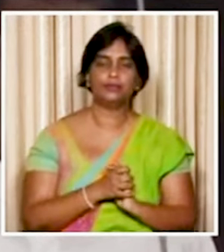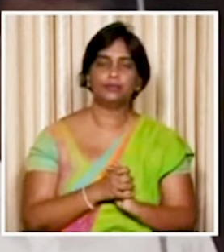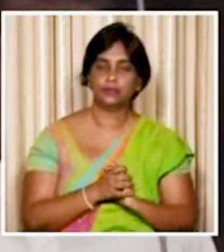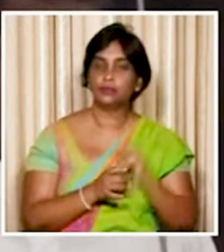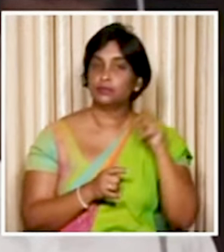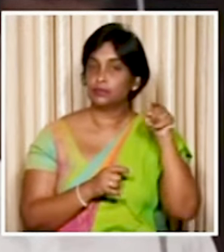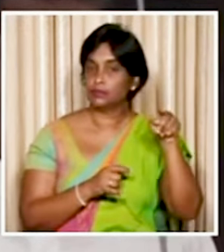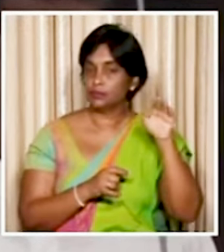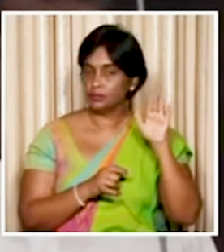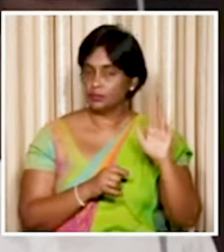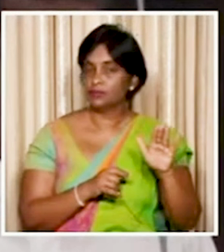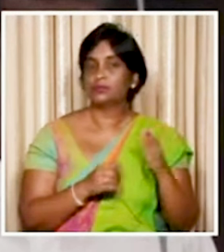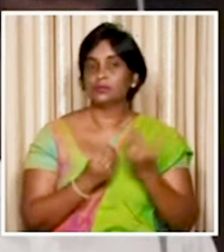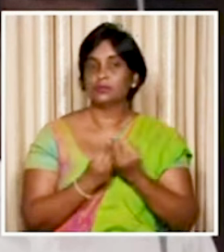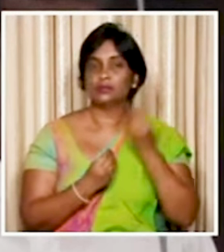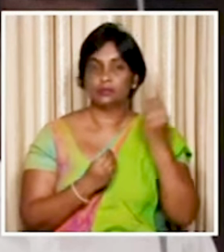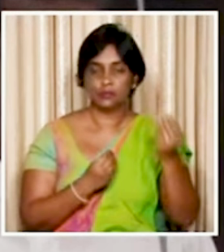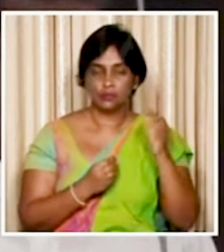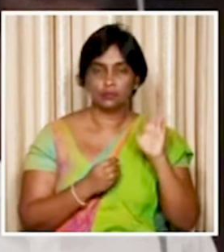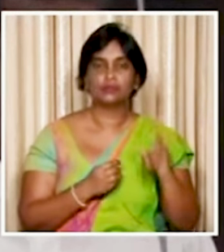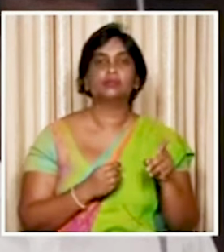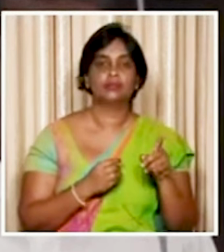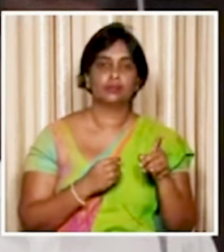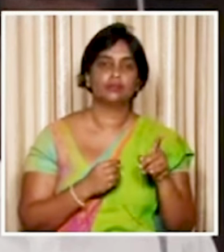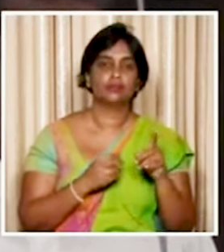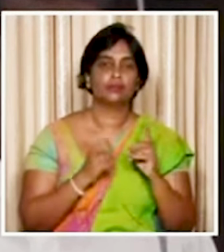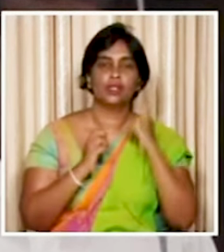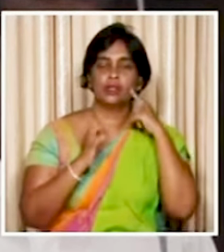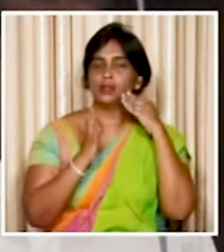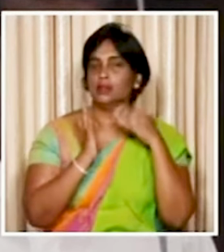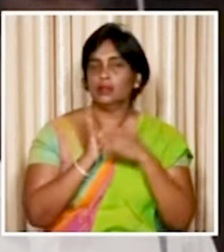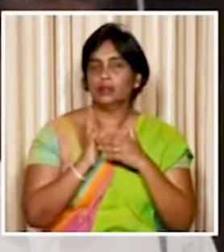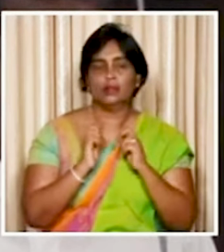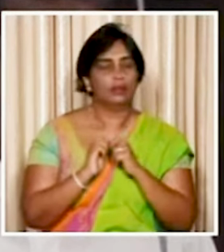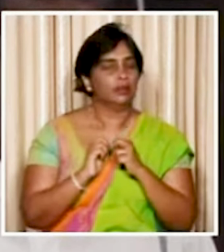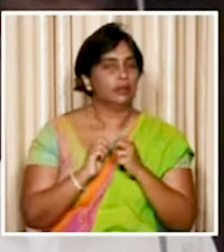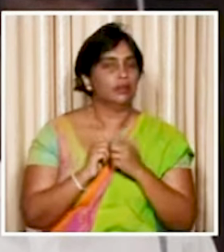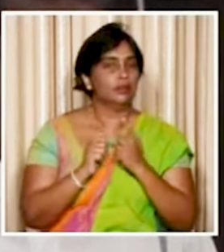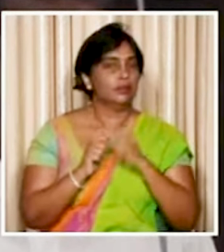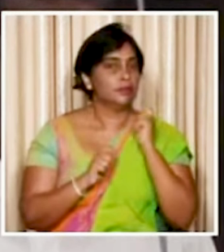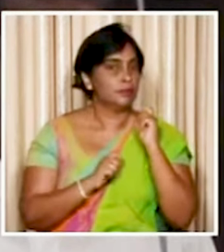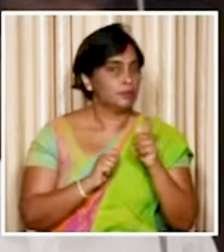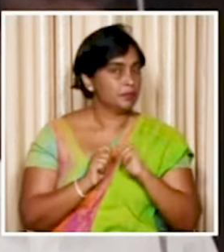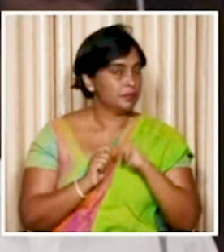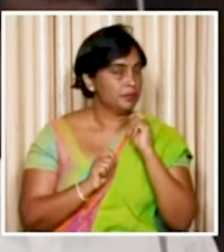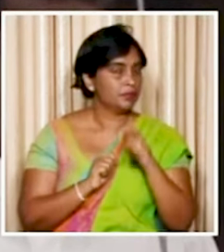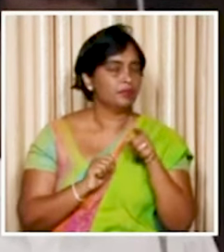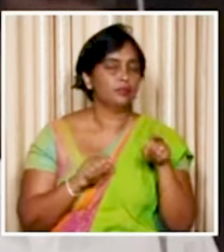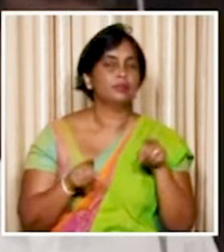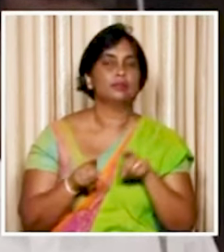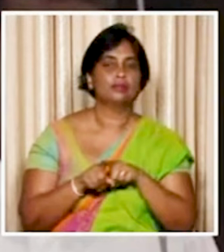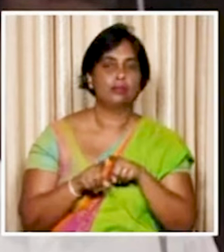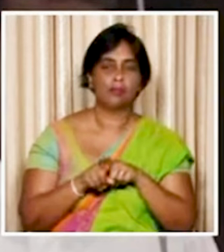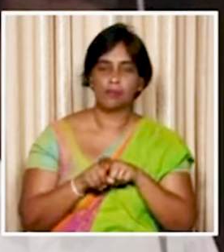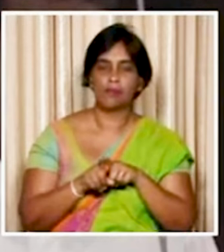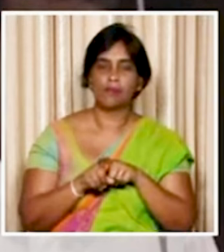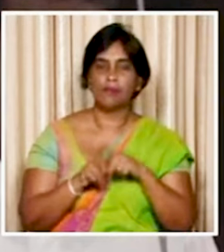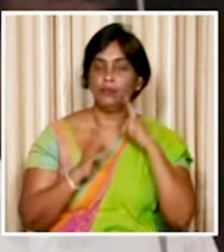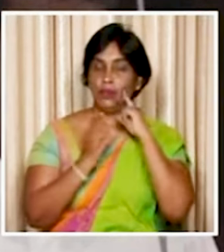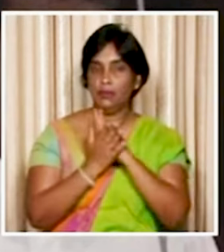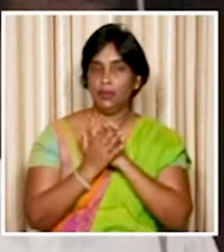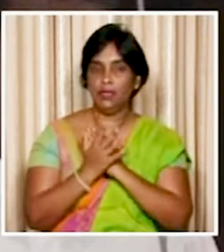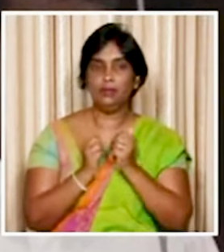வழங்கப்படுகின்ற கொடுப்பனவுகள் அதிகரிக்கப்படும் என்று கூறியிருந்தார். நான் அதை வரவேற்கின்றேன். ஆனால்